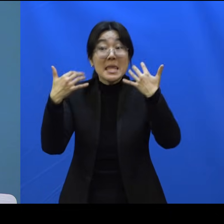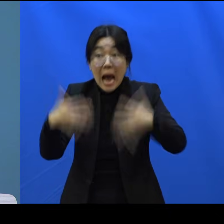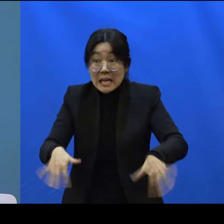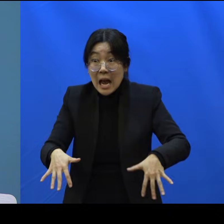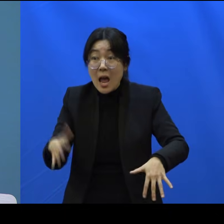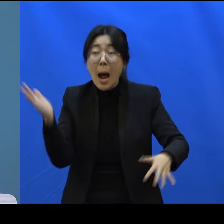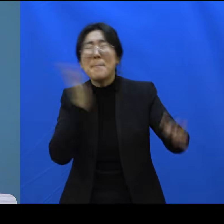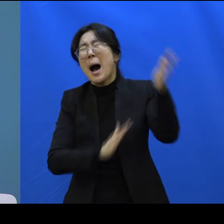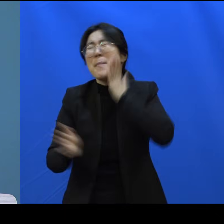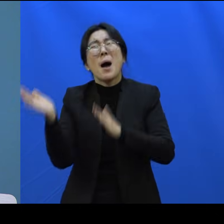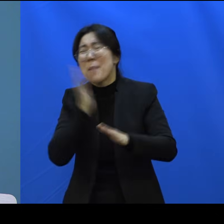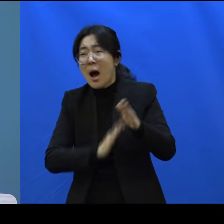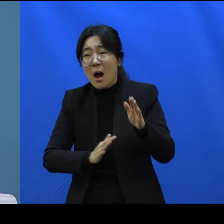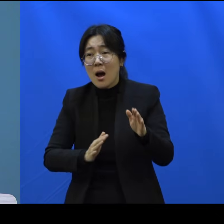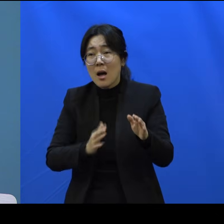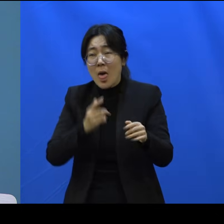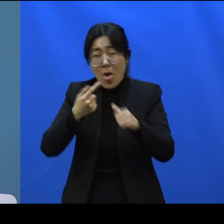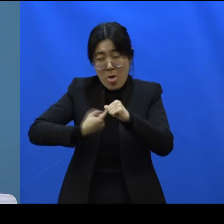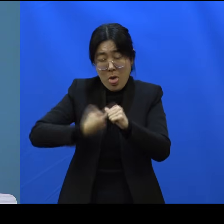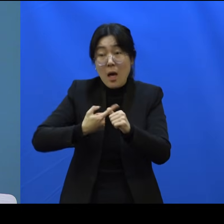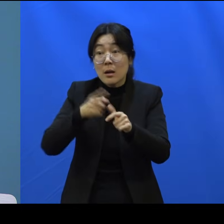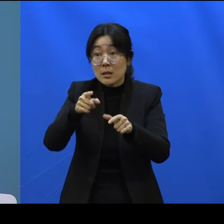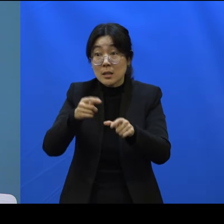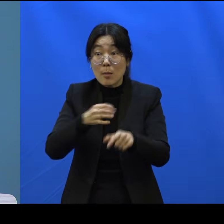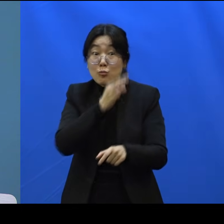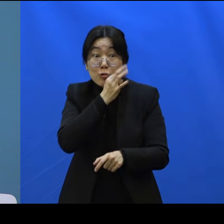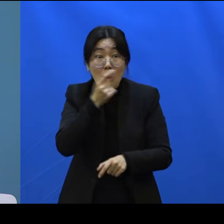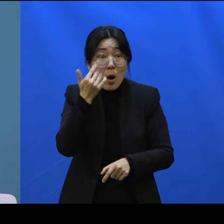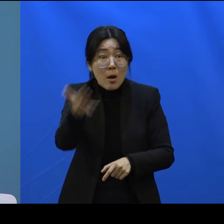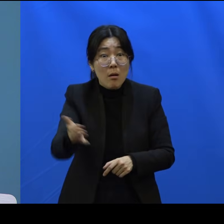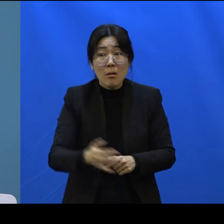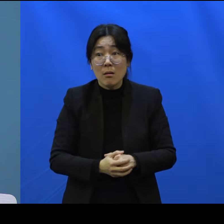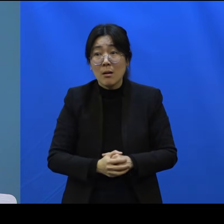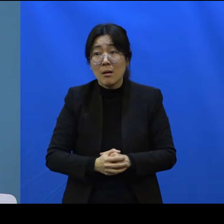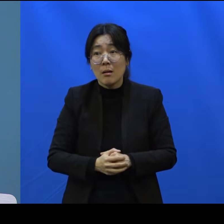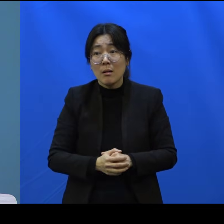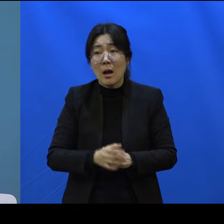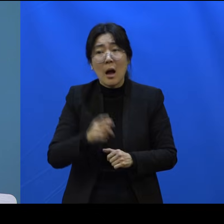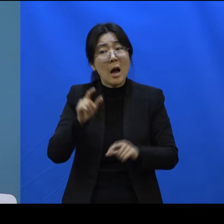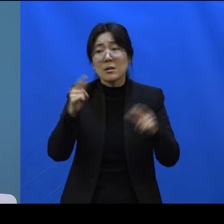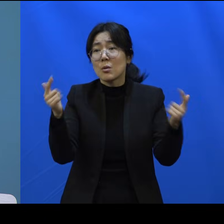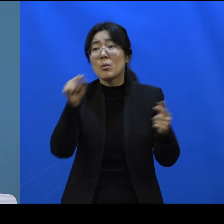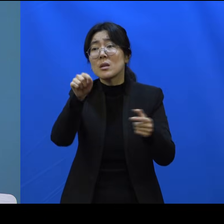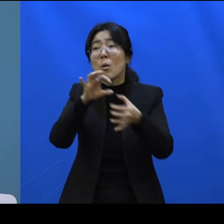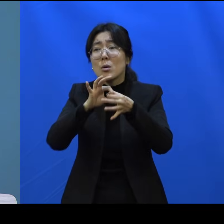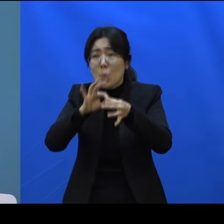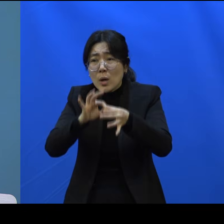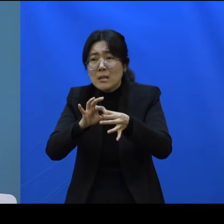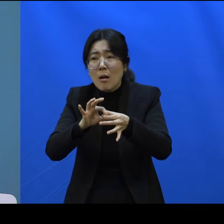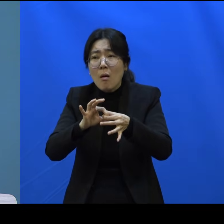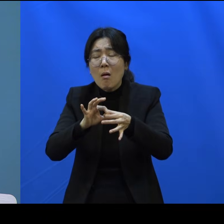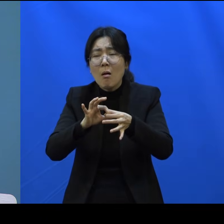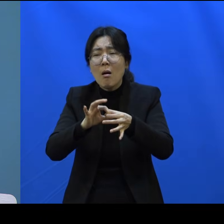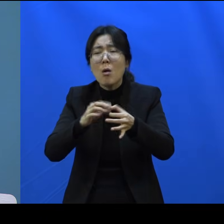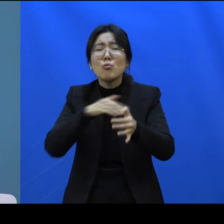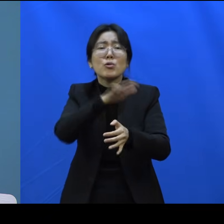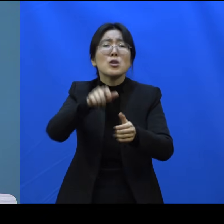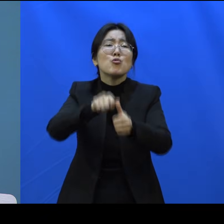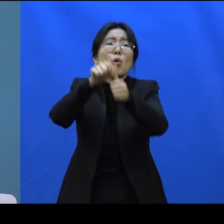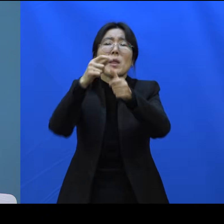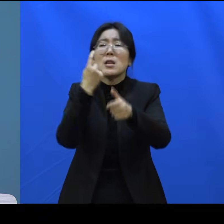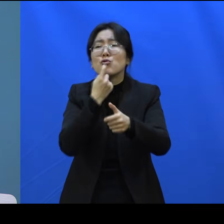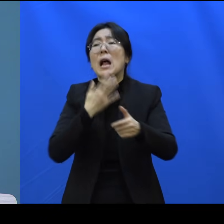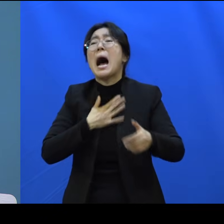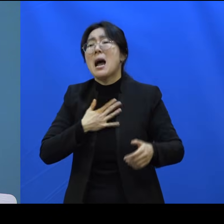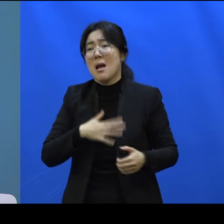그 연약함을 아무나 꺼낼 수가 없어요. 꺼내면